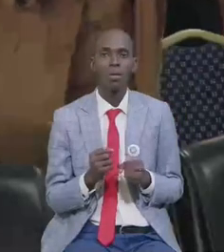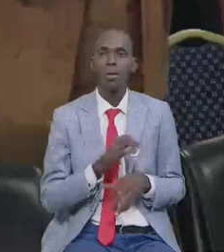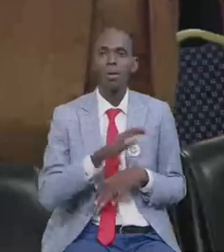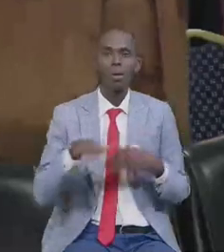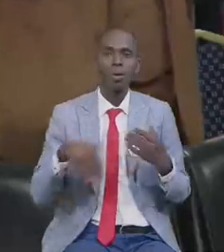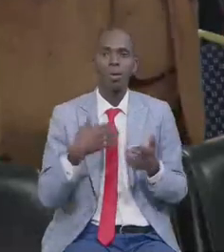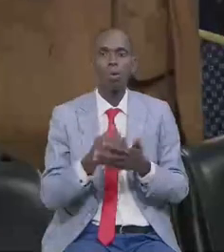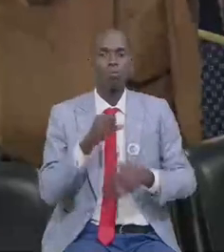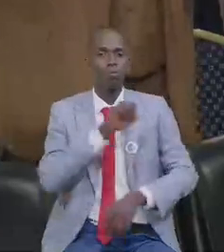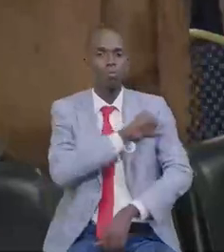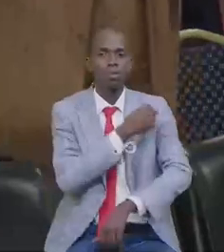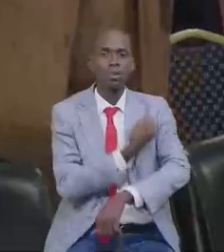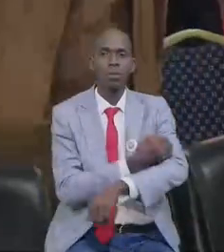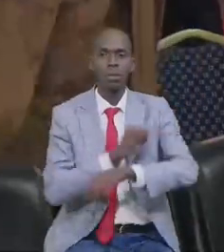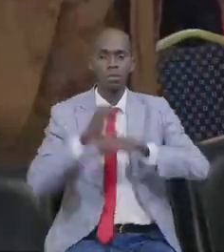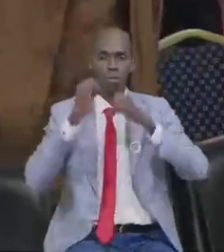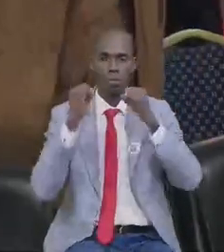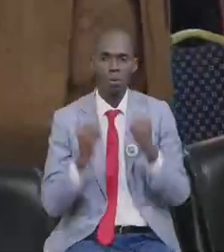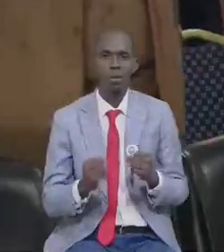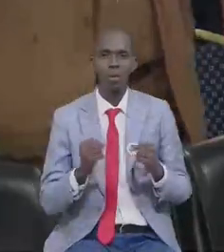La puissance qui fortifie.